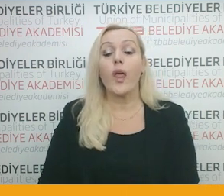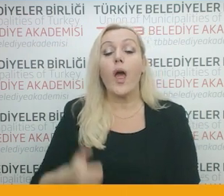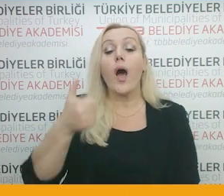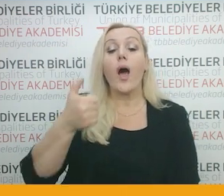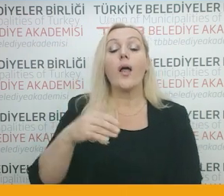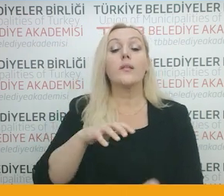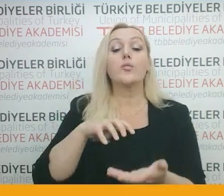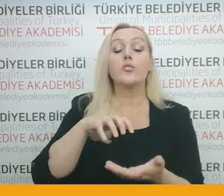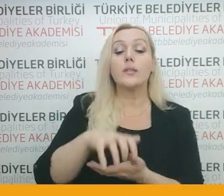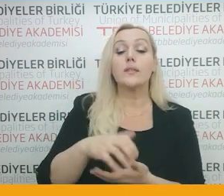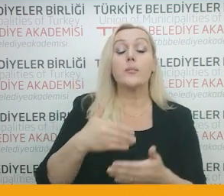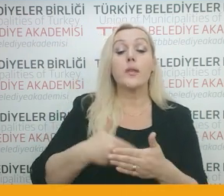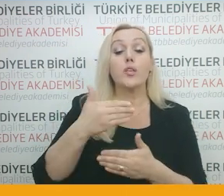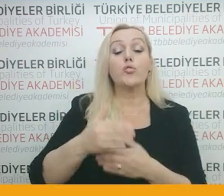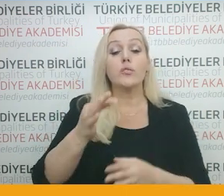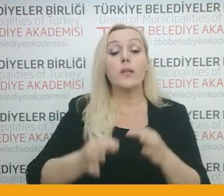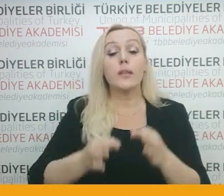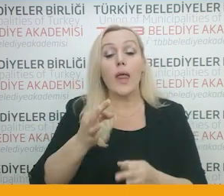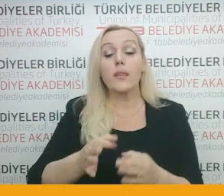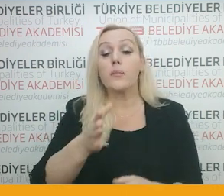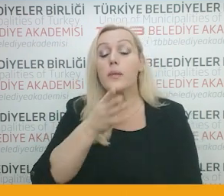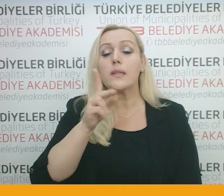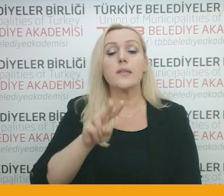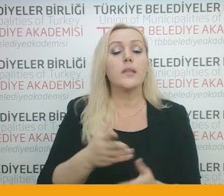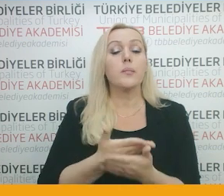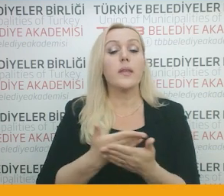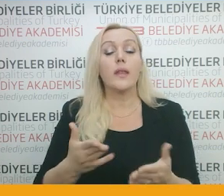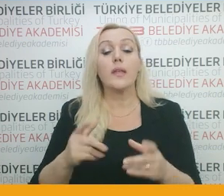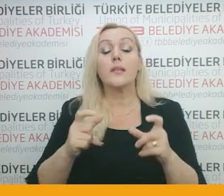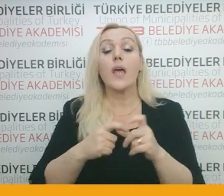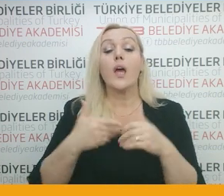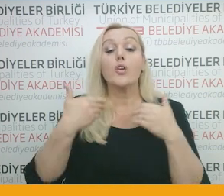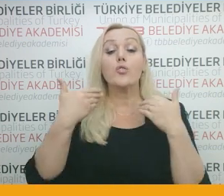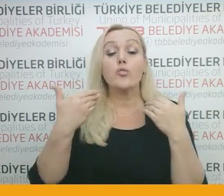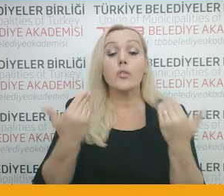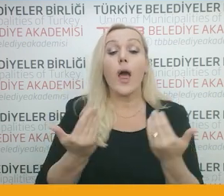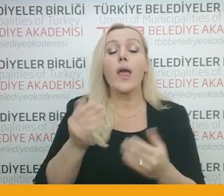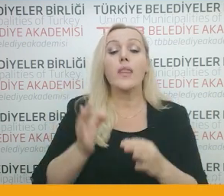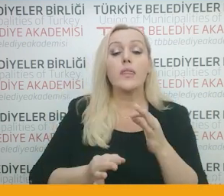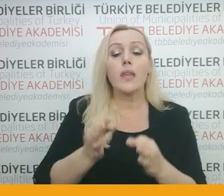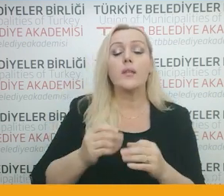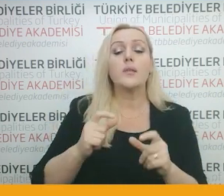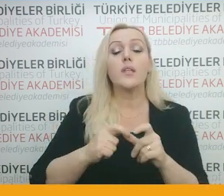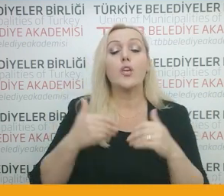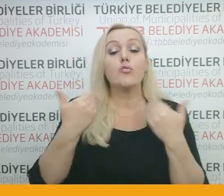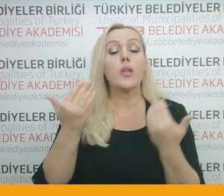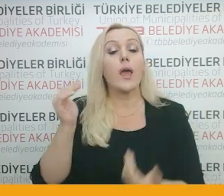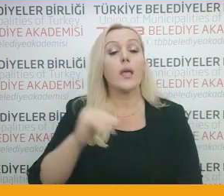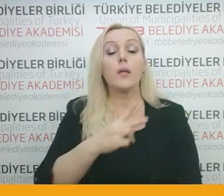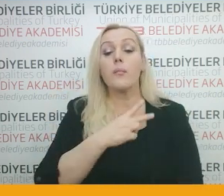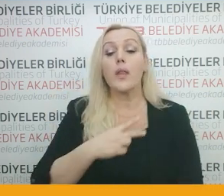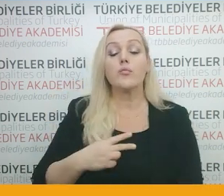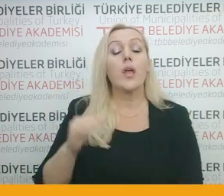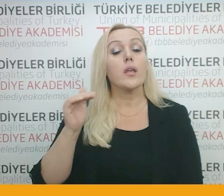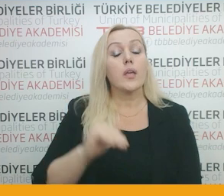6. kısım arkadaşlar dış denetim. Bildiğiniz gibi dış denetim nedir? Sayıştay denetimidir. Sayıştay gelir, belediyelerimize